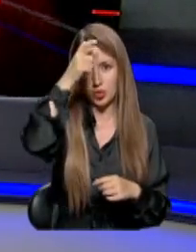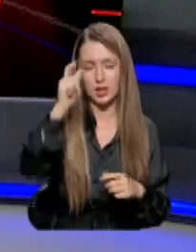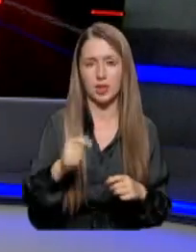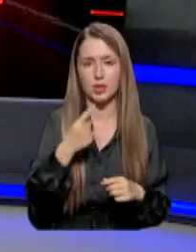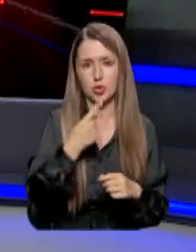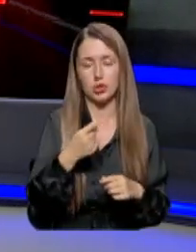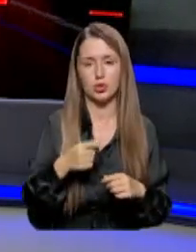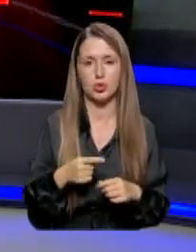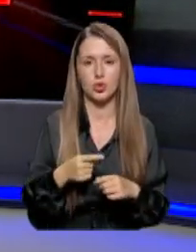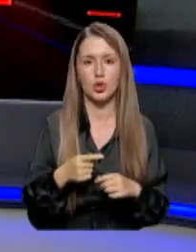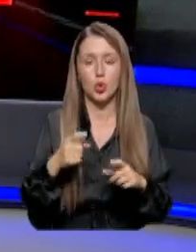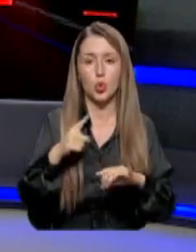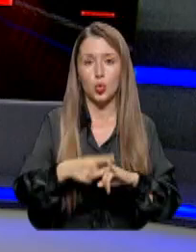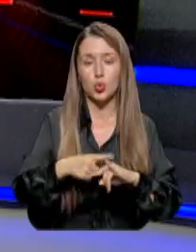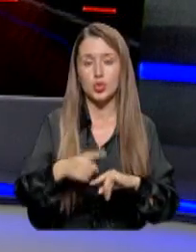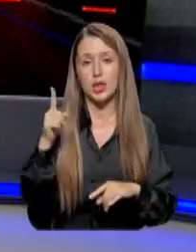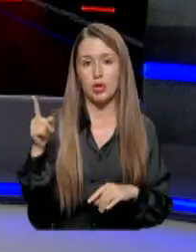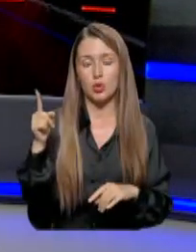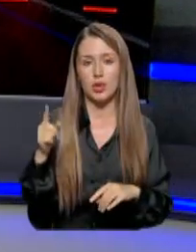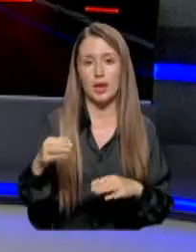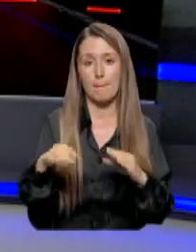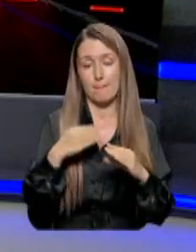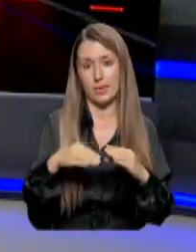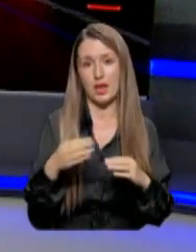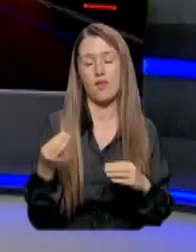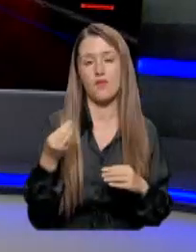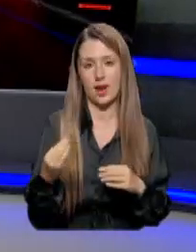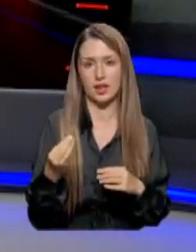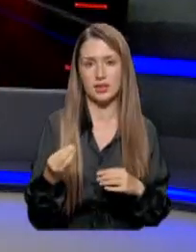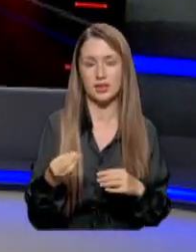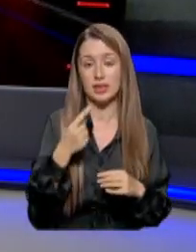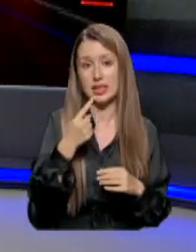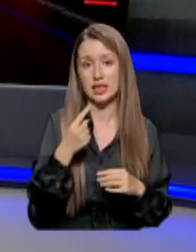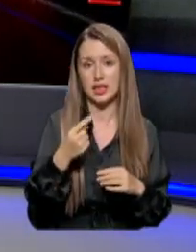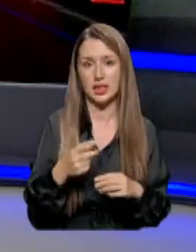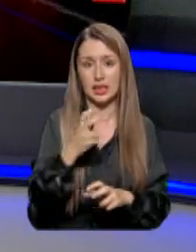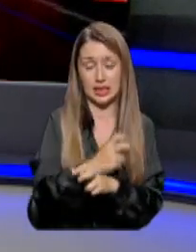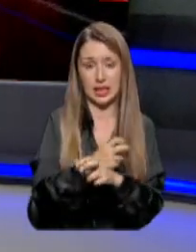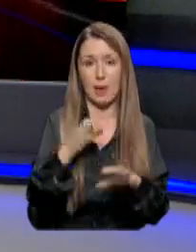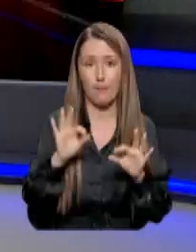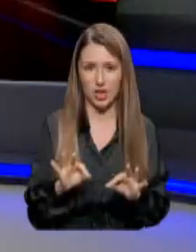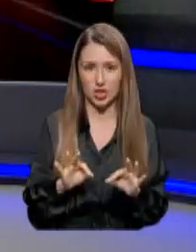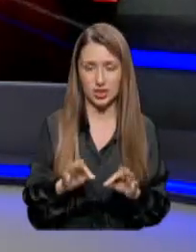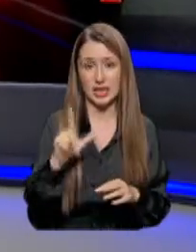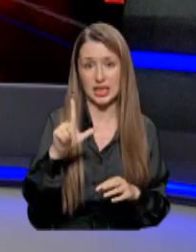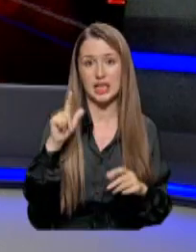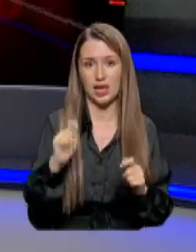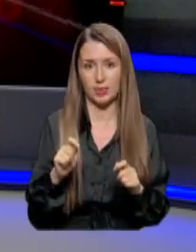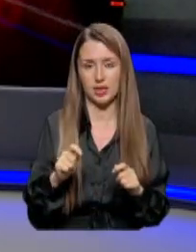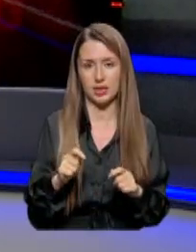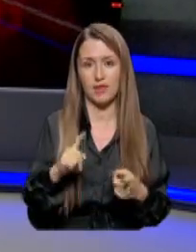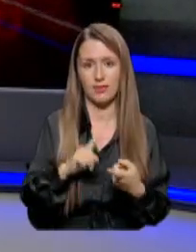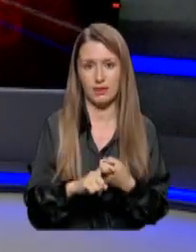yapacağı söyleniyordu. Hulusi Akar oradan net mesajlar verdi. Dedi ki tacizler başladı. Gereğini yaptık